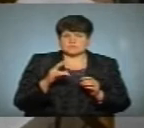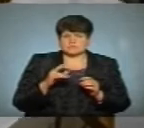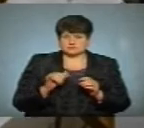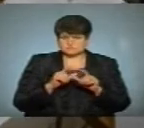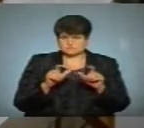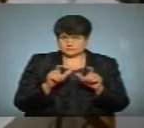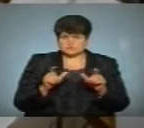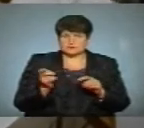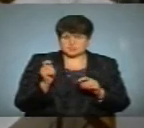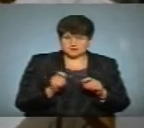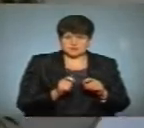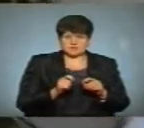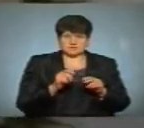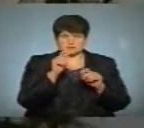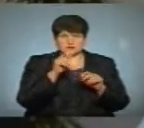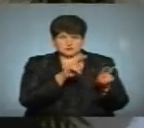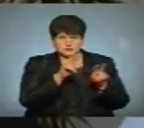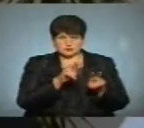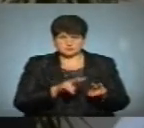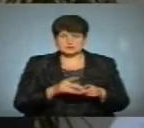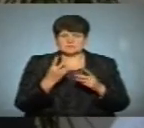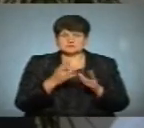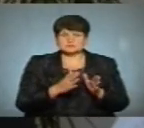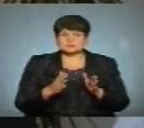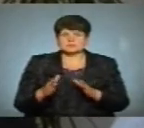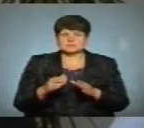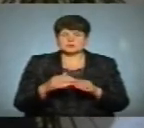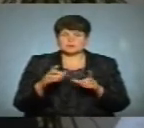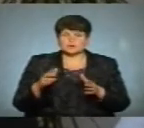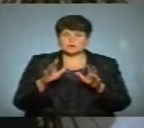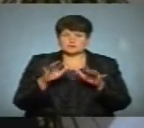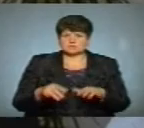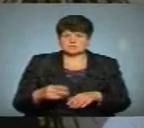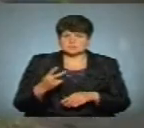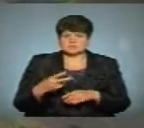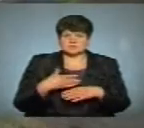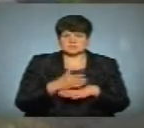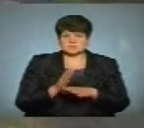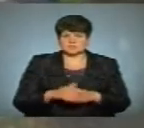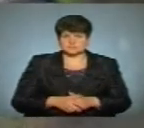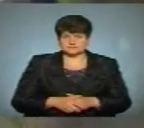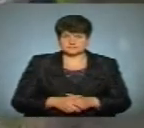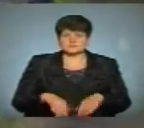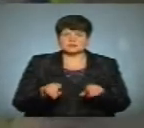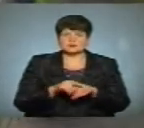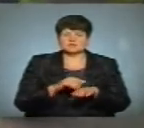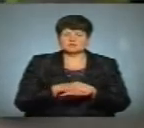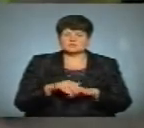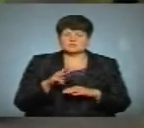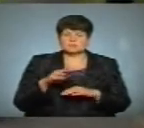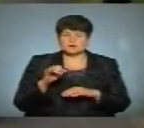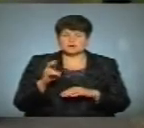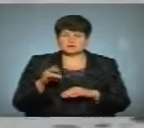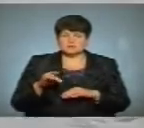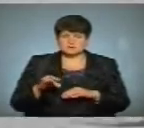вони приїхали, все оцінили. Два системні блоки, два комп'ютери і стекло. Також на вулиці Миколинецька через